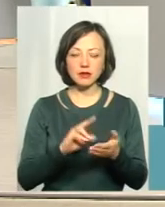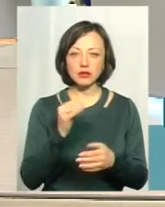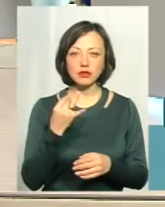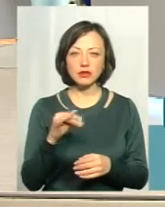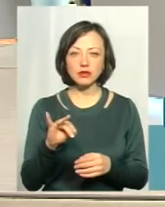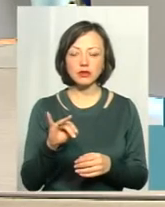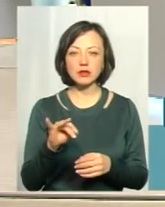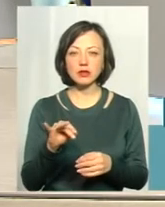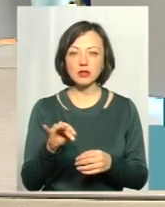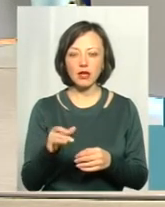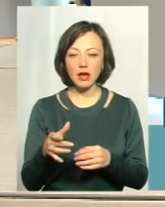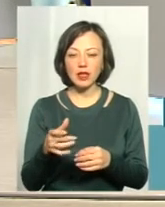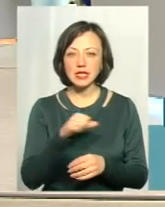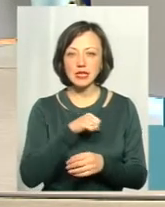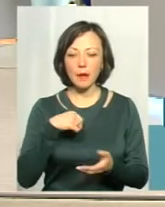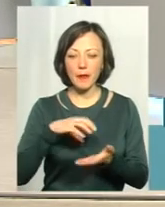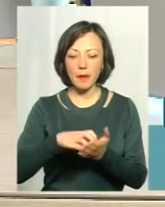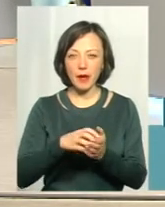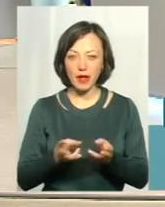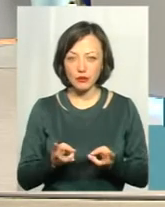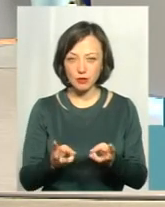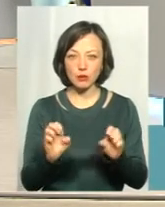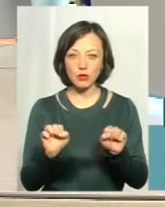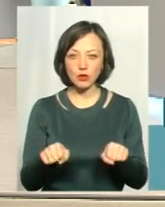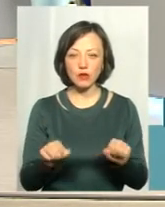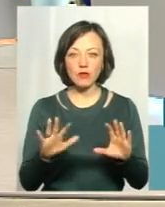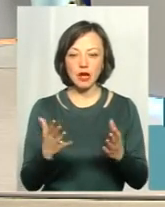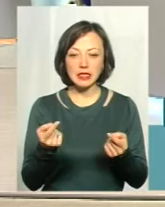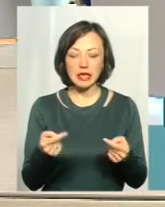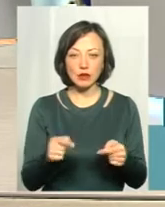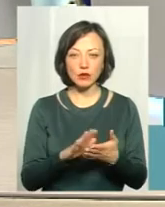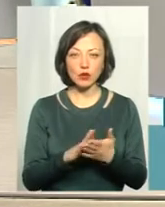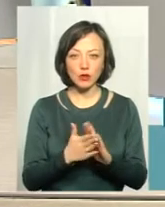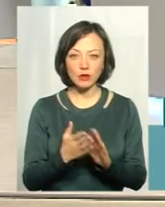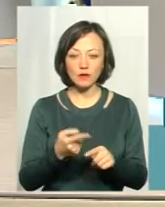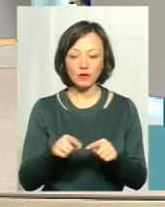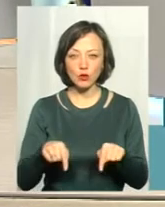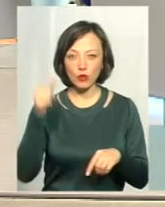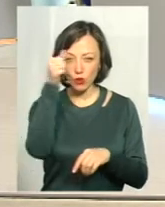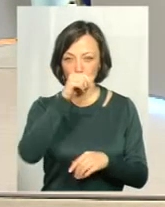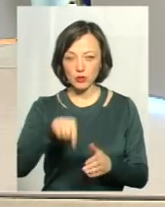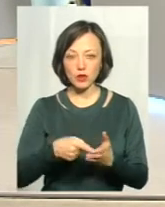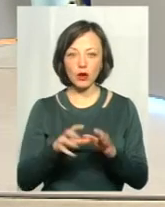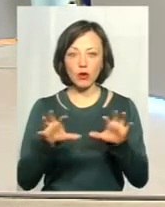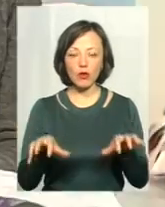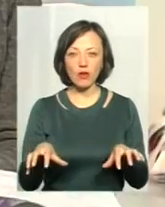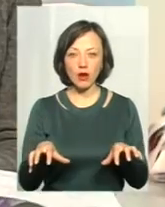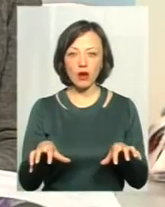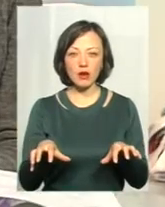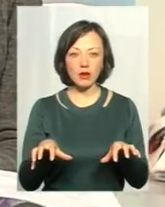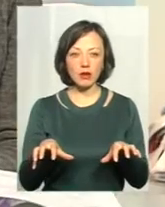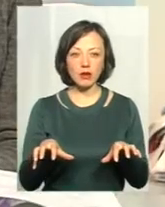Вони ліплять самі печиво, ми можемо їм спекти. У разі кризової ситуації в цьому році нам міський голова